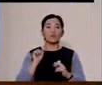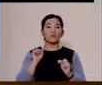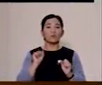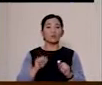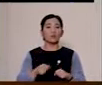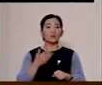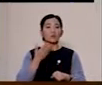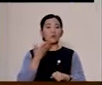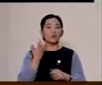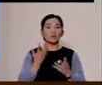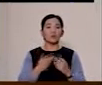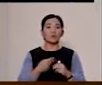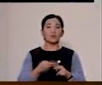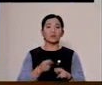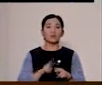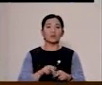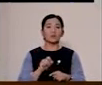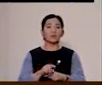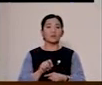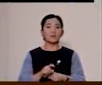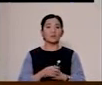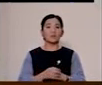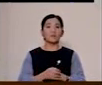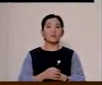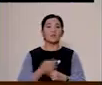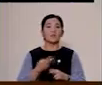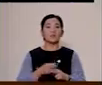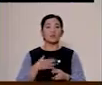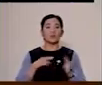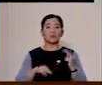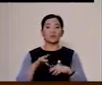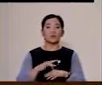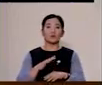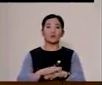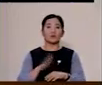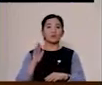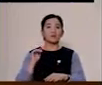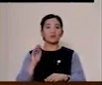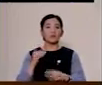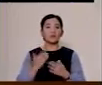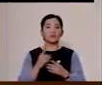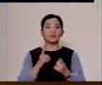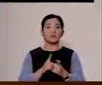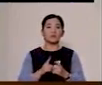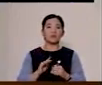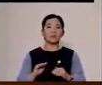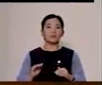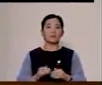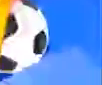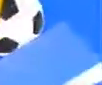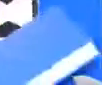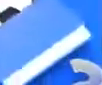сможете с легкостью решить данные задания. На этом наш урок закончился. До свидания, до новых встреч,